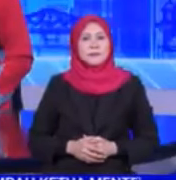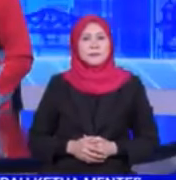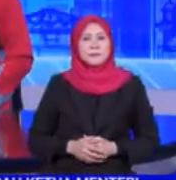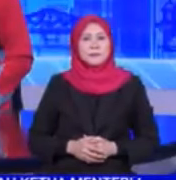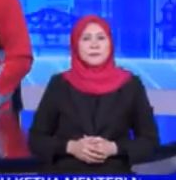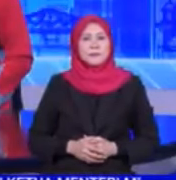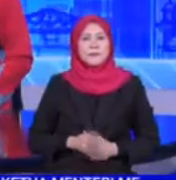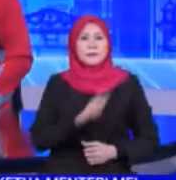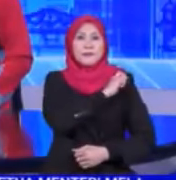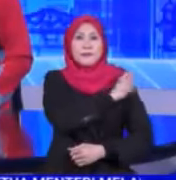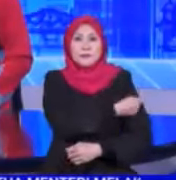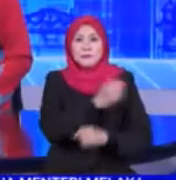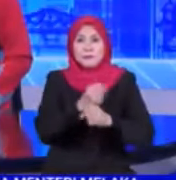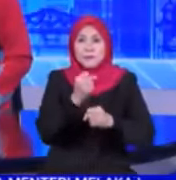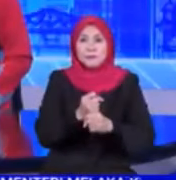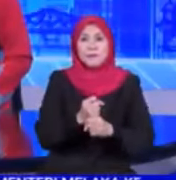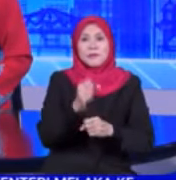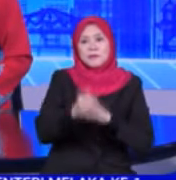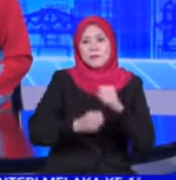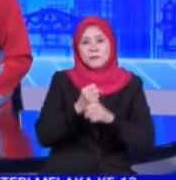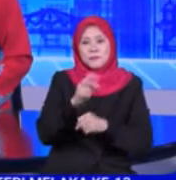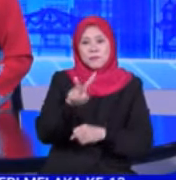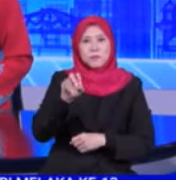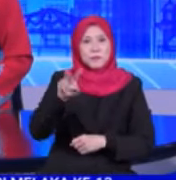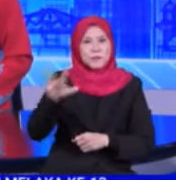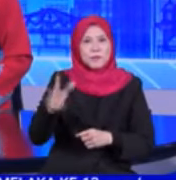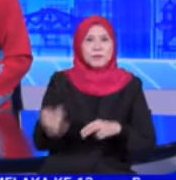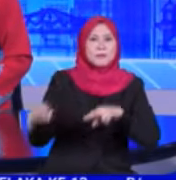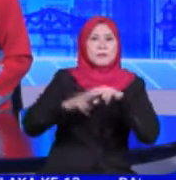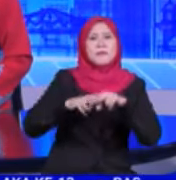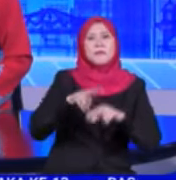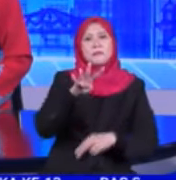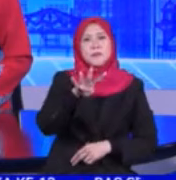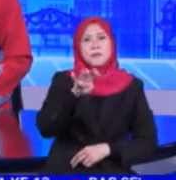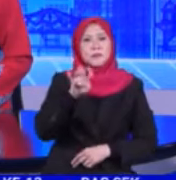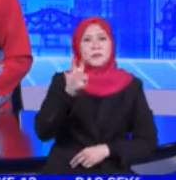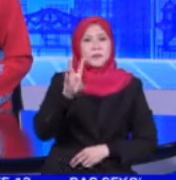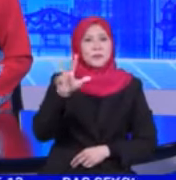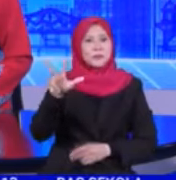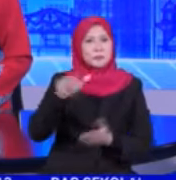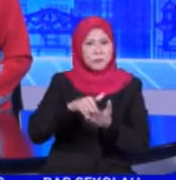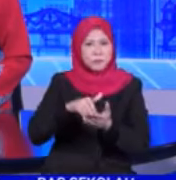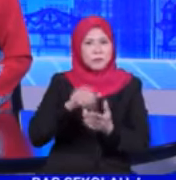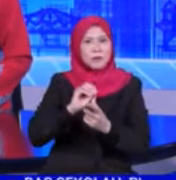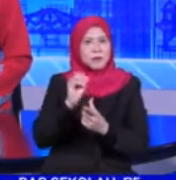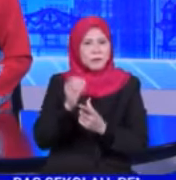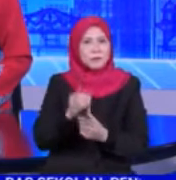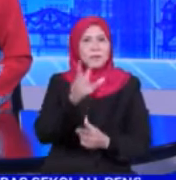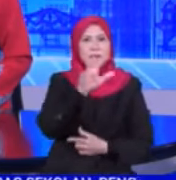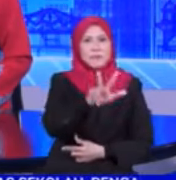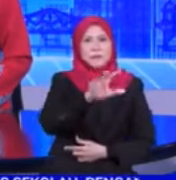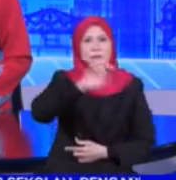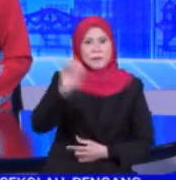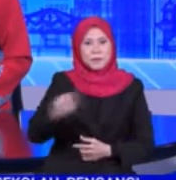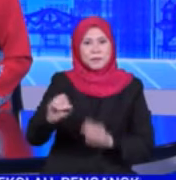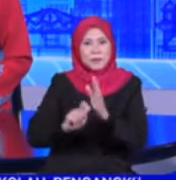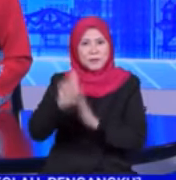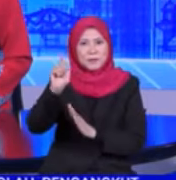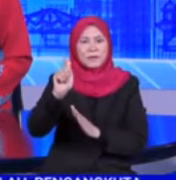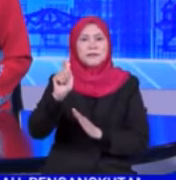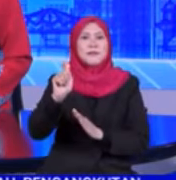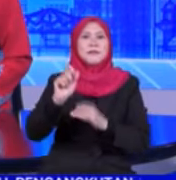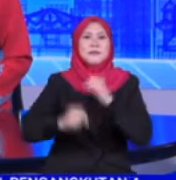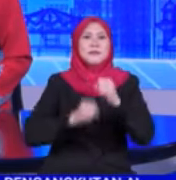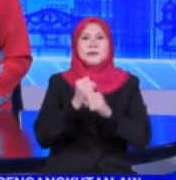Tenaga buruh Malaysia pada Januari 2023 meningkat sebanyak 473,000 atau 3% lebih tinggi pada